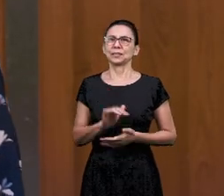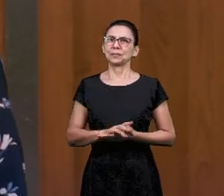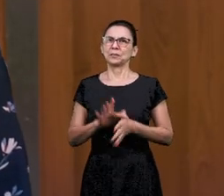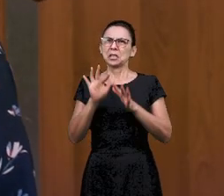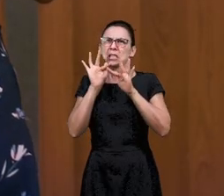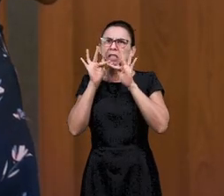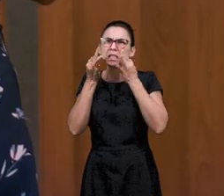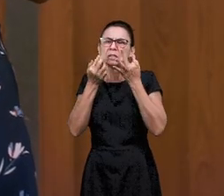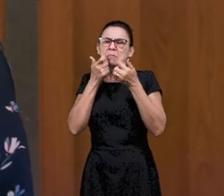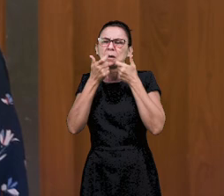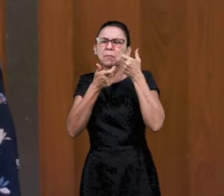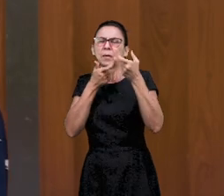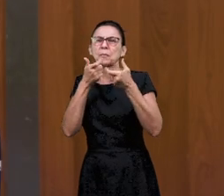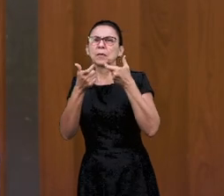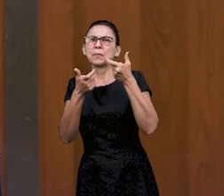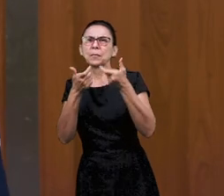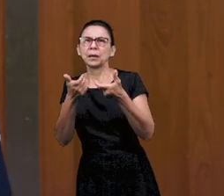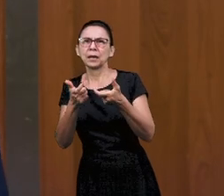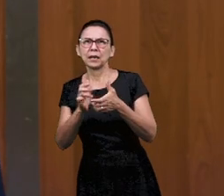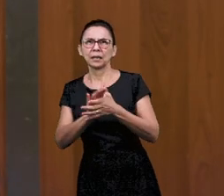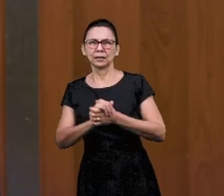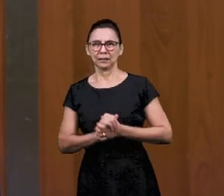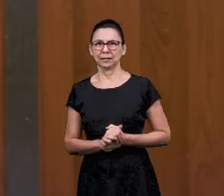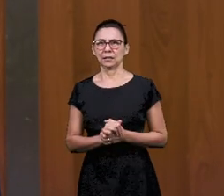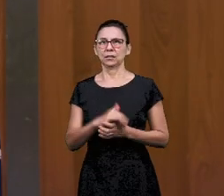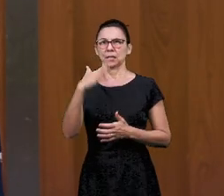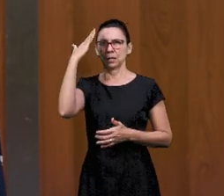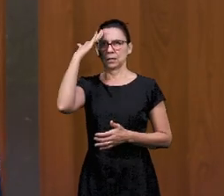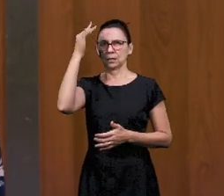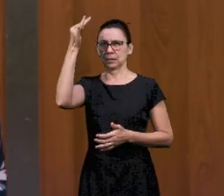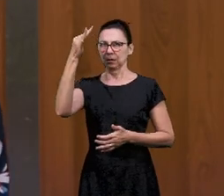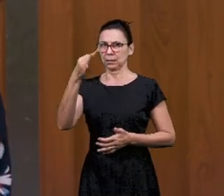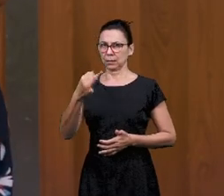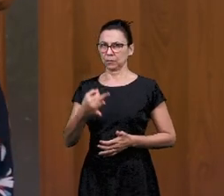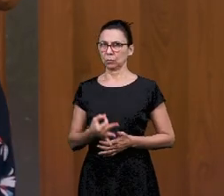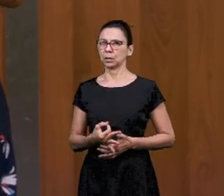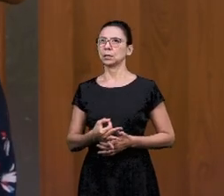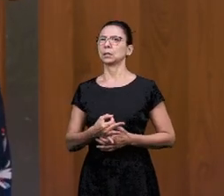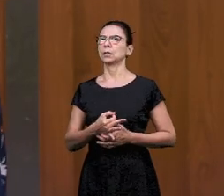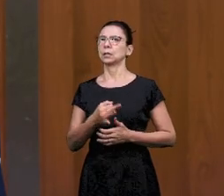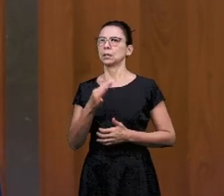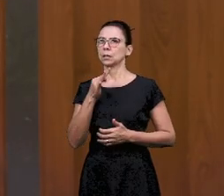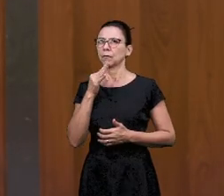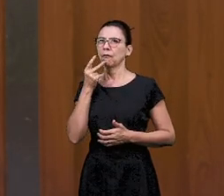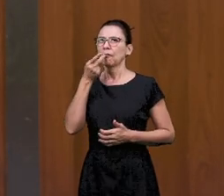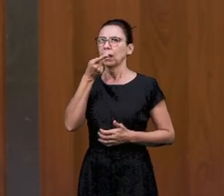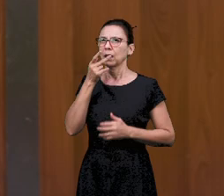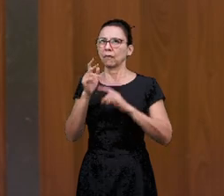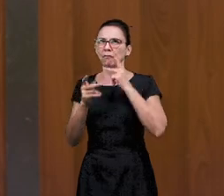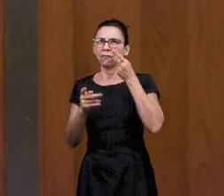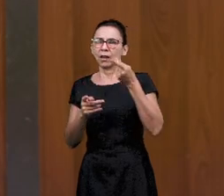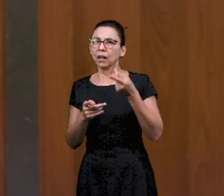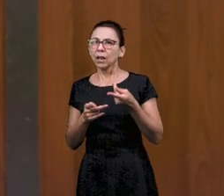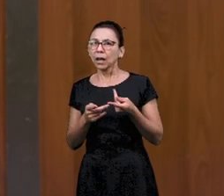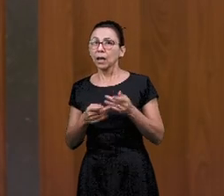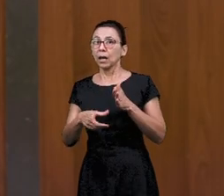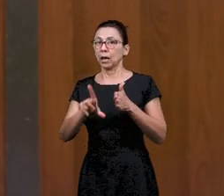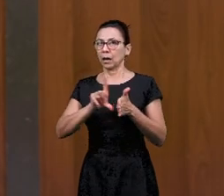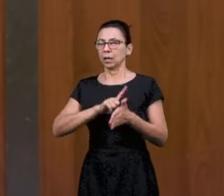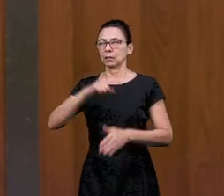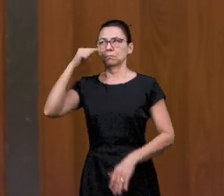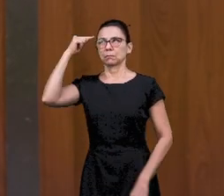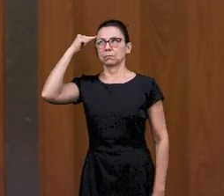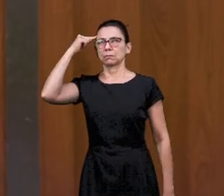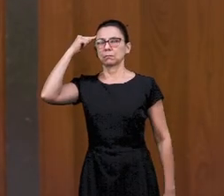précis dans ses paroles. Il était prudent, il était sage. David, il ne parlait pas sans réfléchir. Il